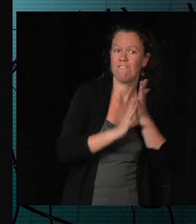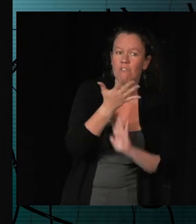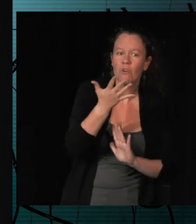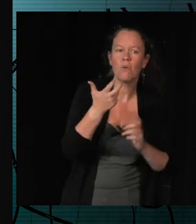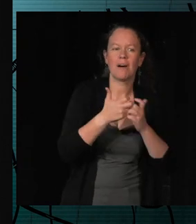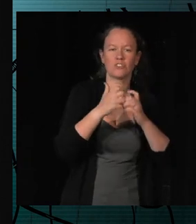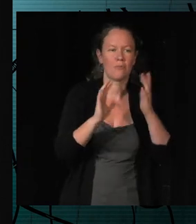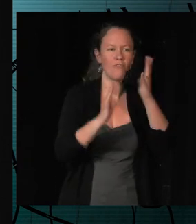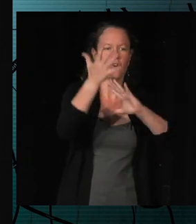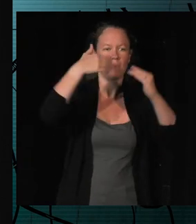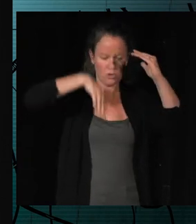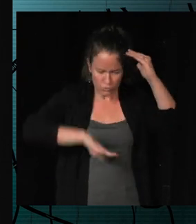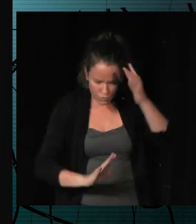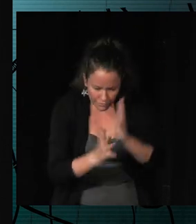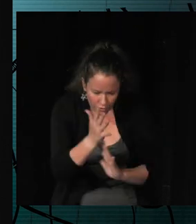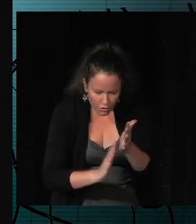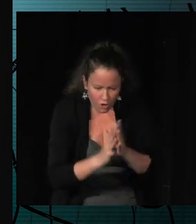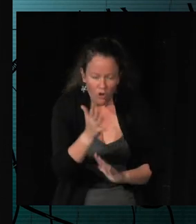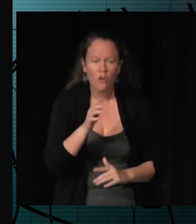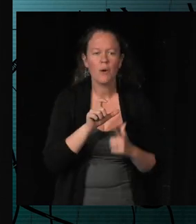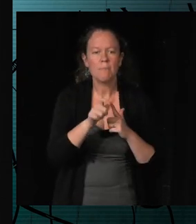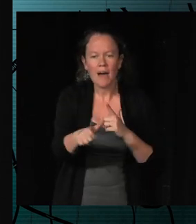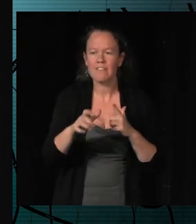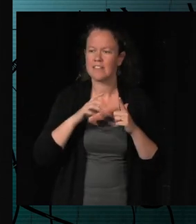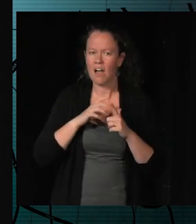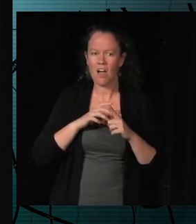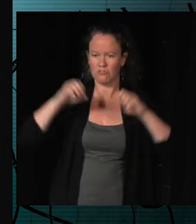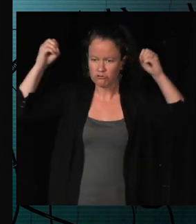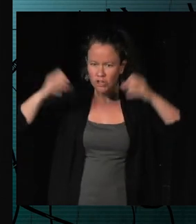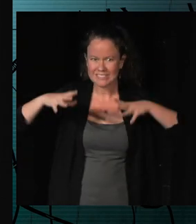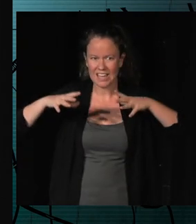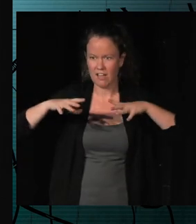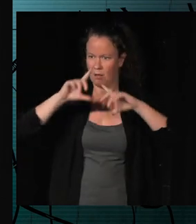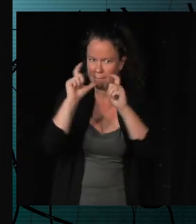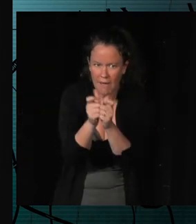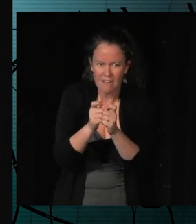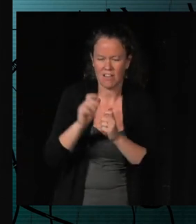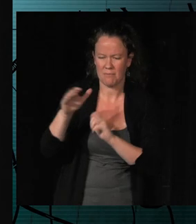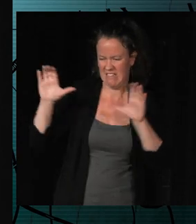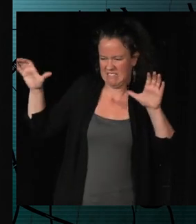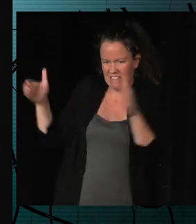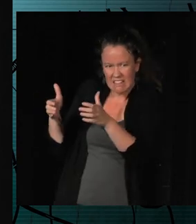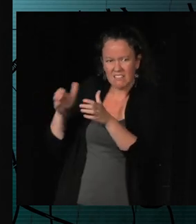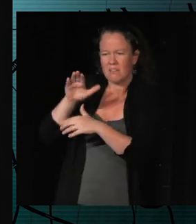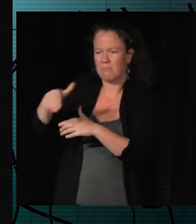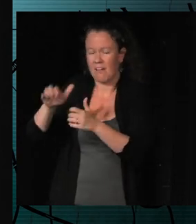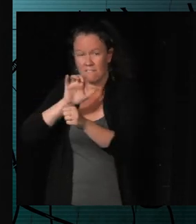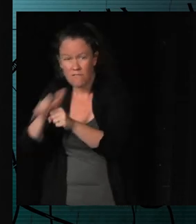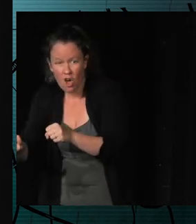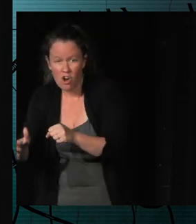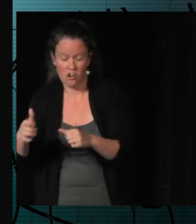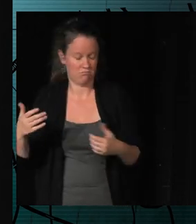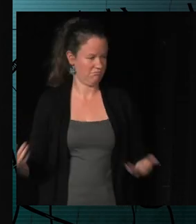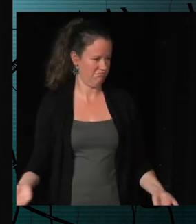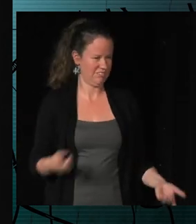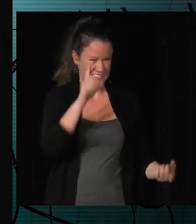brûler sous le sol mais après on nous sort la chasse aux sorcières puis ensuite la secte puis ensuite le viol de la gamine et cetera et on se dit en fait je sais plus du tout c'est